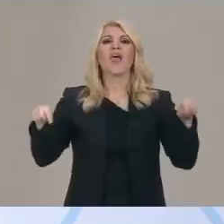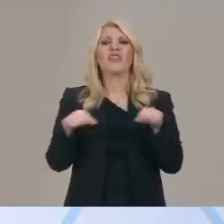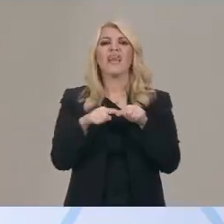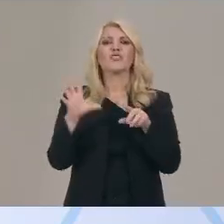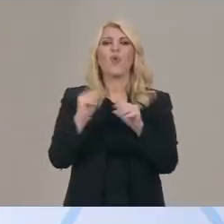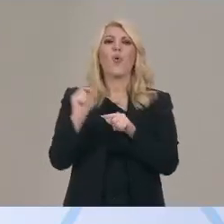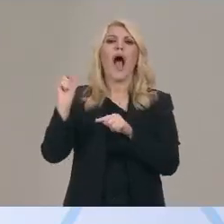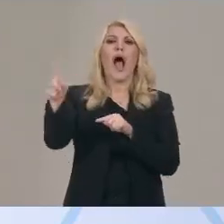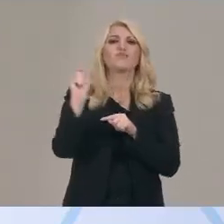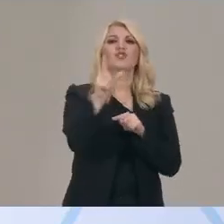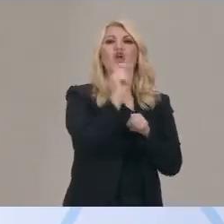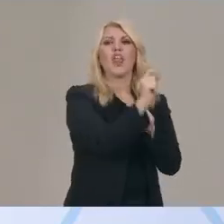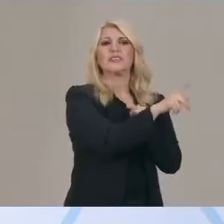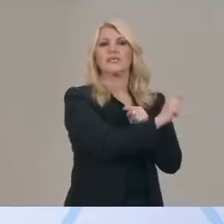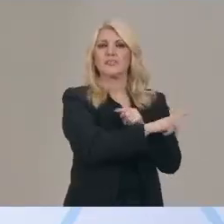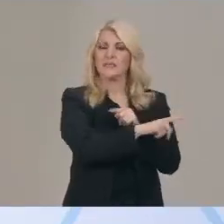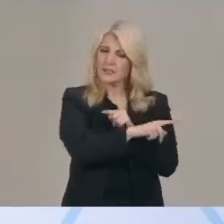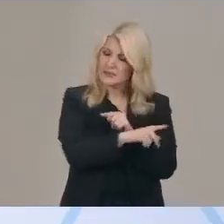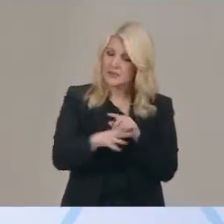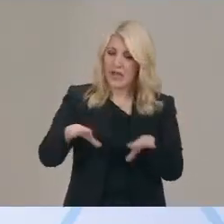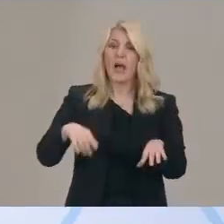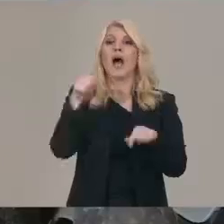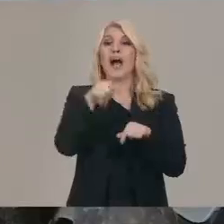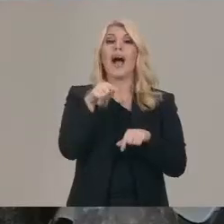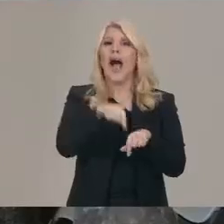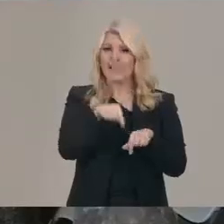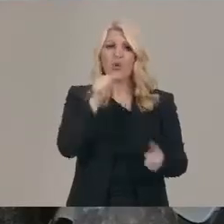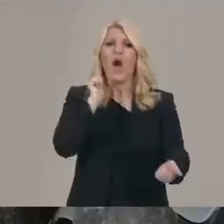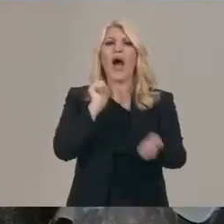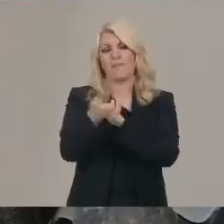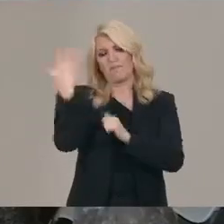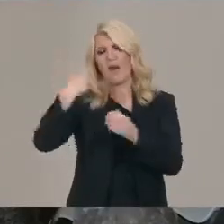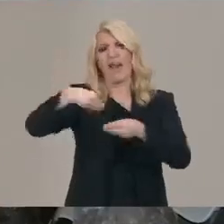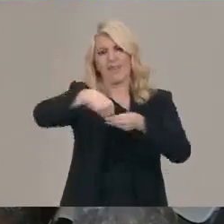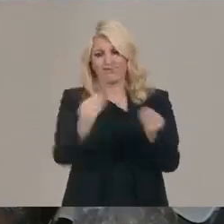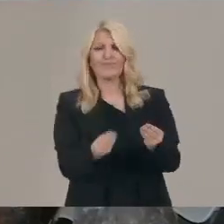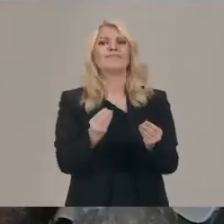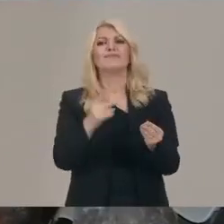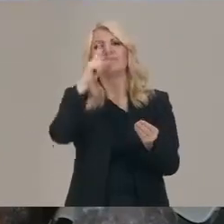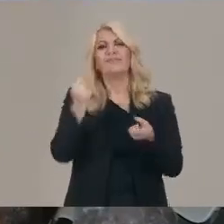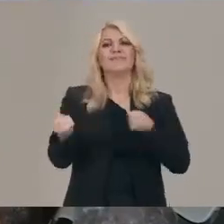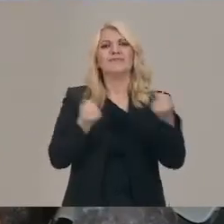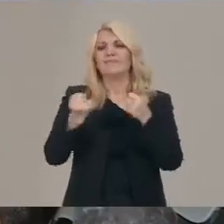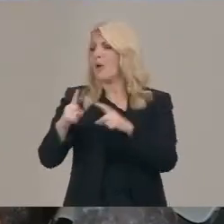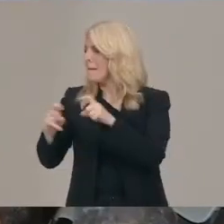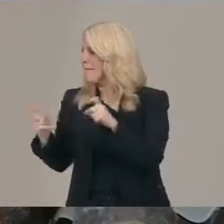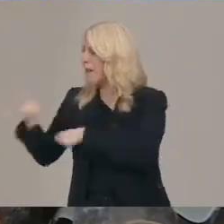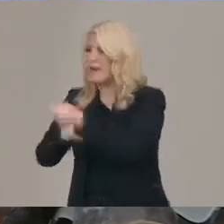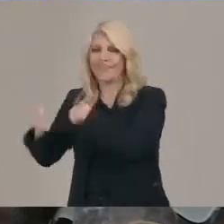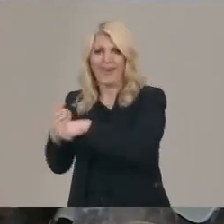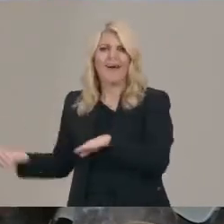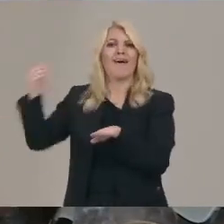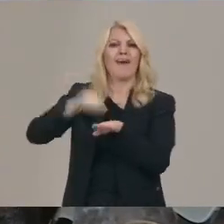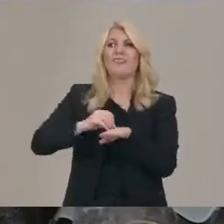στις αρχές του 2025. Με το ψηφιακό δελτίο αποστολής οι επιχειρήσεις υποχρεώνονται να εκδίδουν ψηφιακά